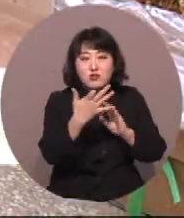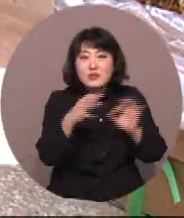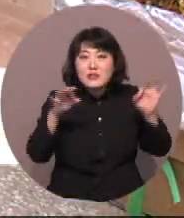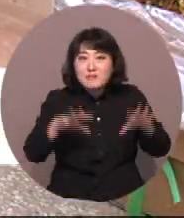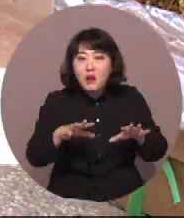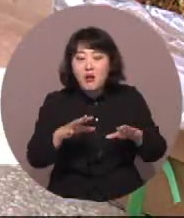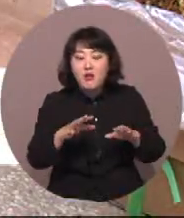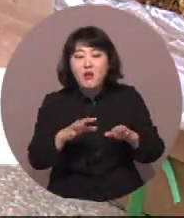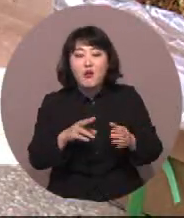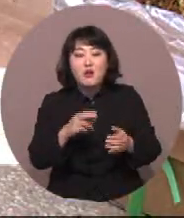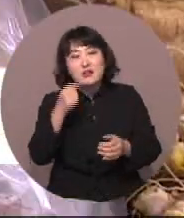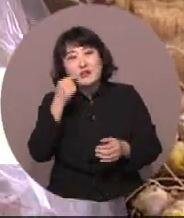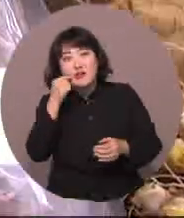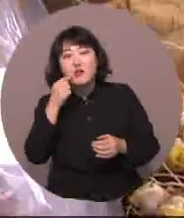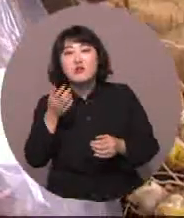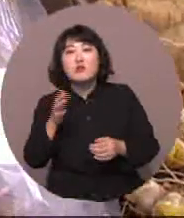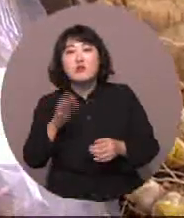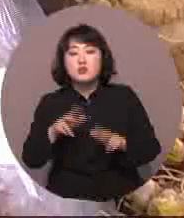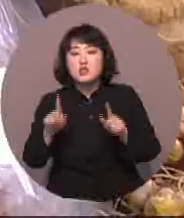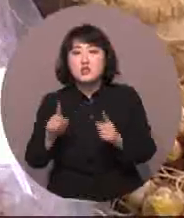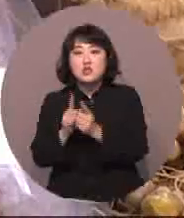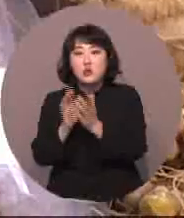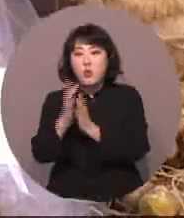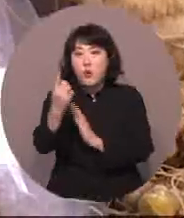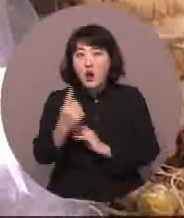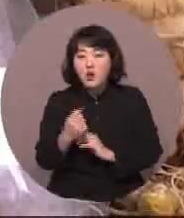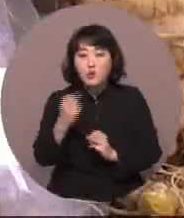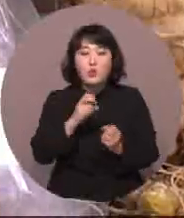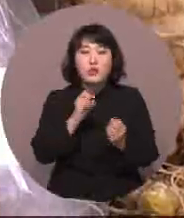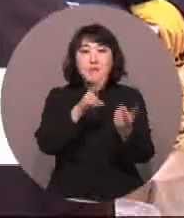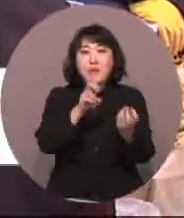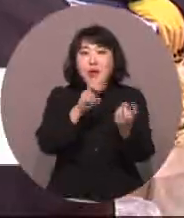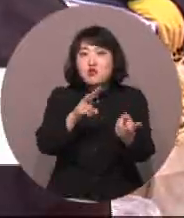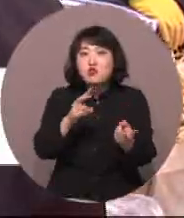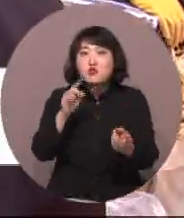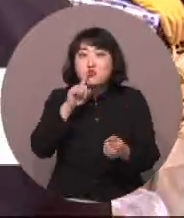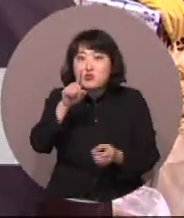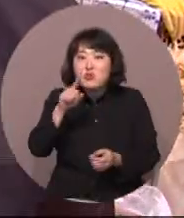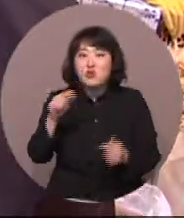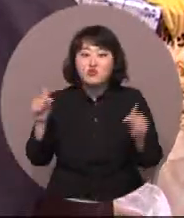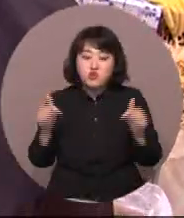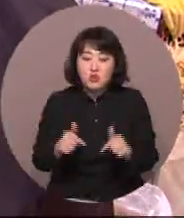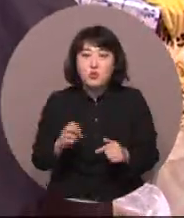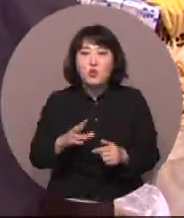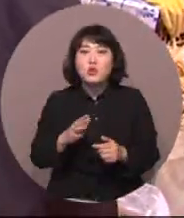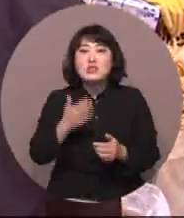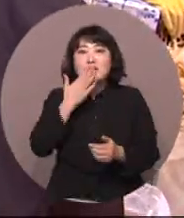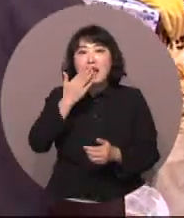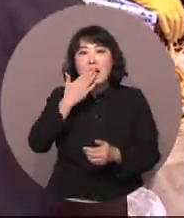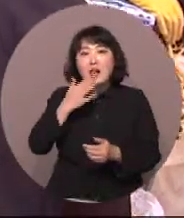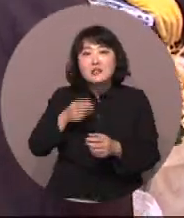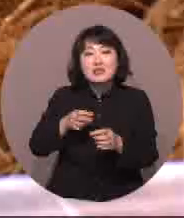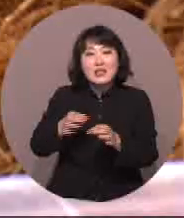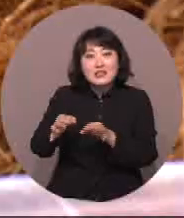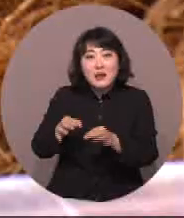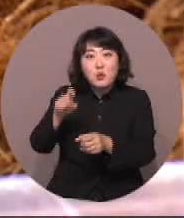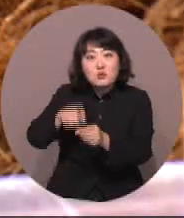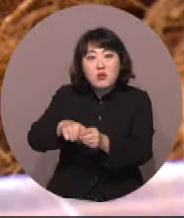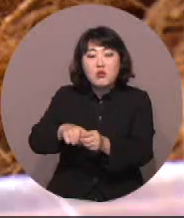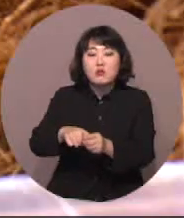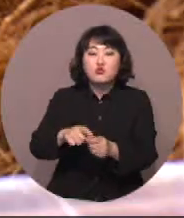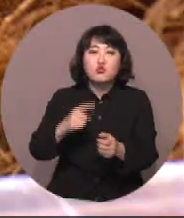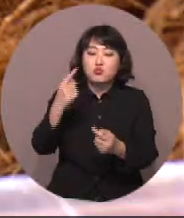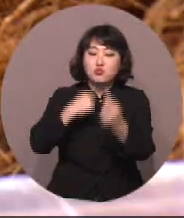올랐던 매출은 직접 찾는 손님도 택배 주문도 시들해지고 식당 등 업소 주문 양도 줄어 반토막